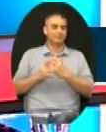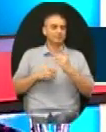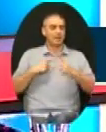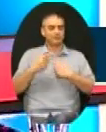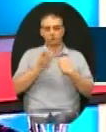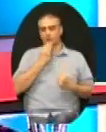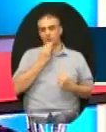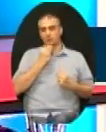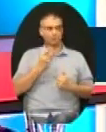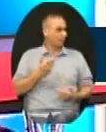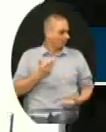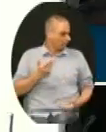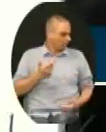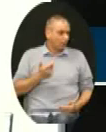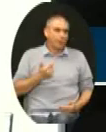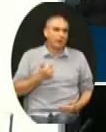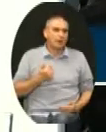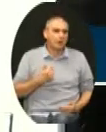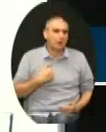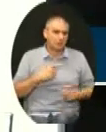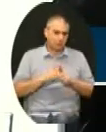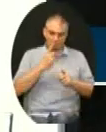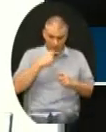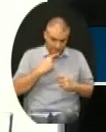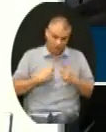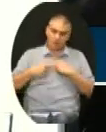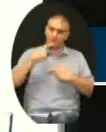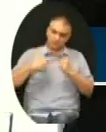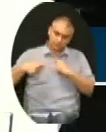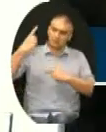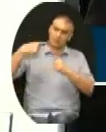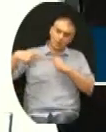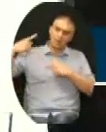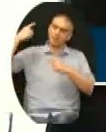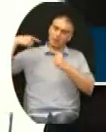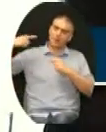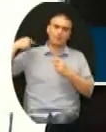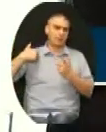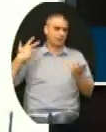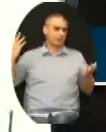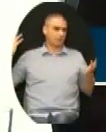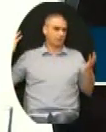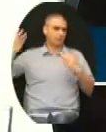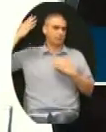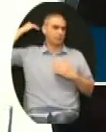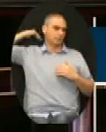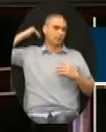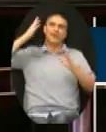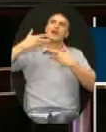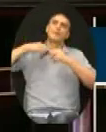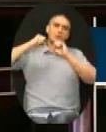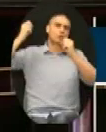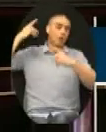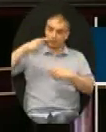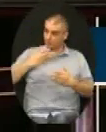מהמסורת היהודית כפי שהיא שמה? למה אנחנו, אני הולך כמו אבא שלי, אבא שלי כמו סבא שלי, אנחנו ממסורות ממעמד הר סיני. אנחנו מקברים